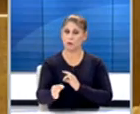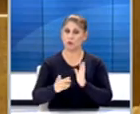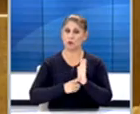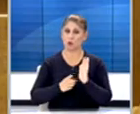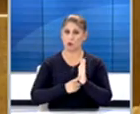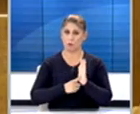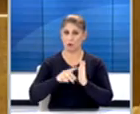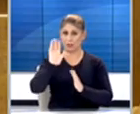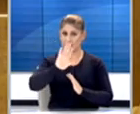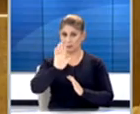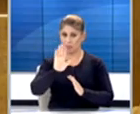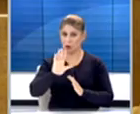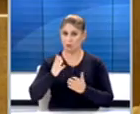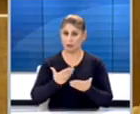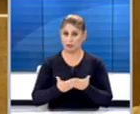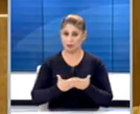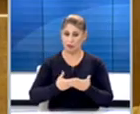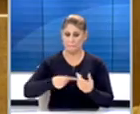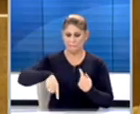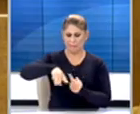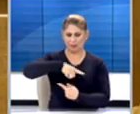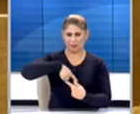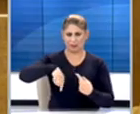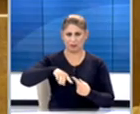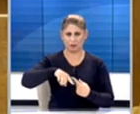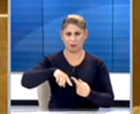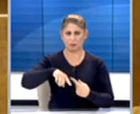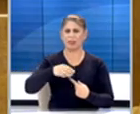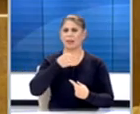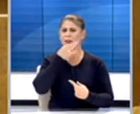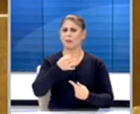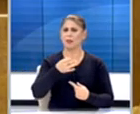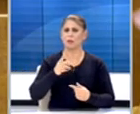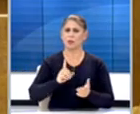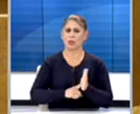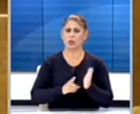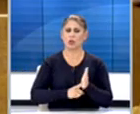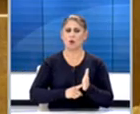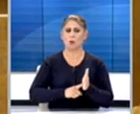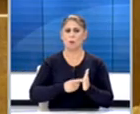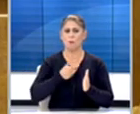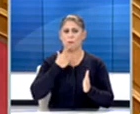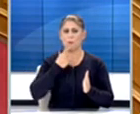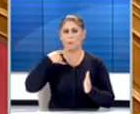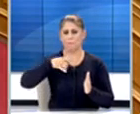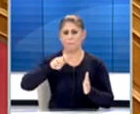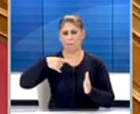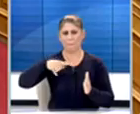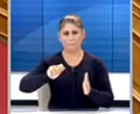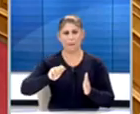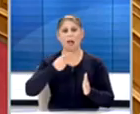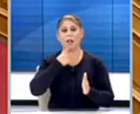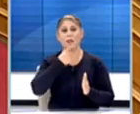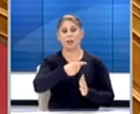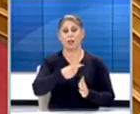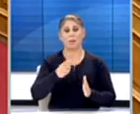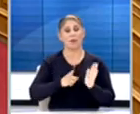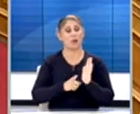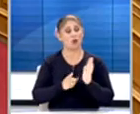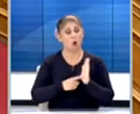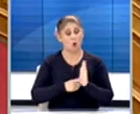άδειες. Μεταξύ μας, όταν μιλάμε για αυτό, να μην μιλάμε για τον νόμο Παπά, να μιλάμε για τον νόμο Μητσοτάκη Παπά. Οι τηλεοπτικές άδειες εκδόθηκαν